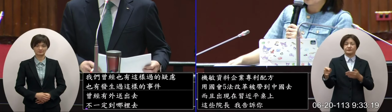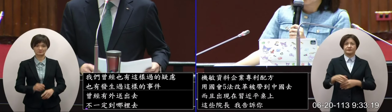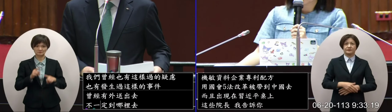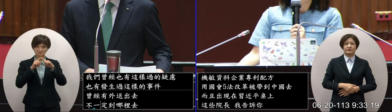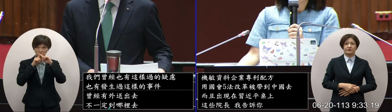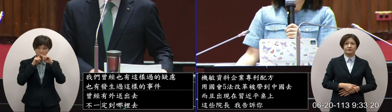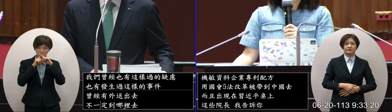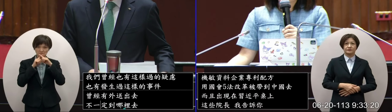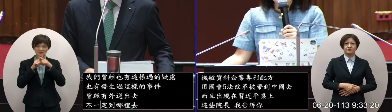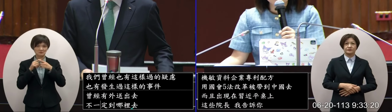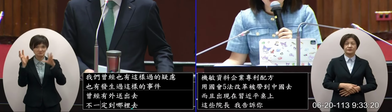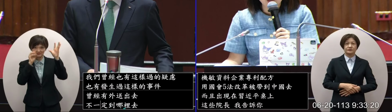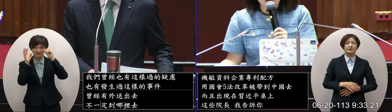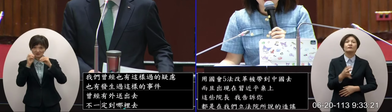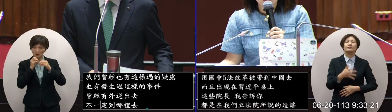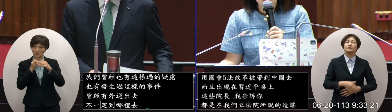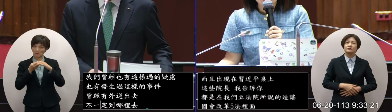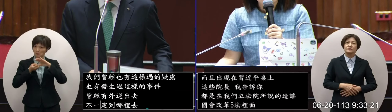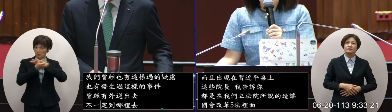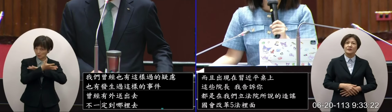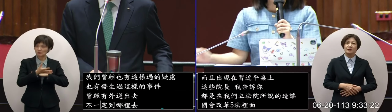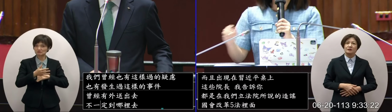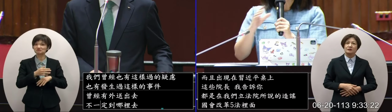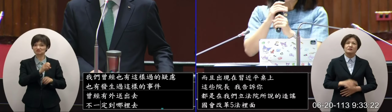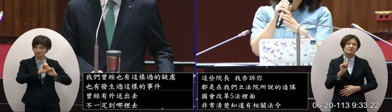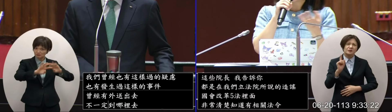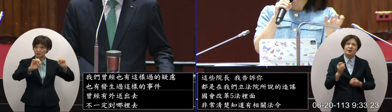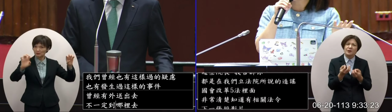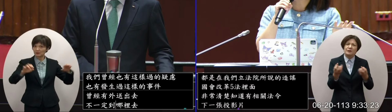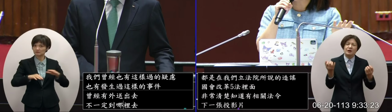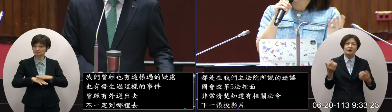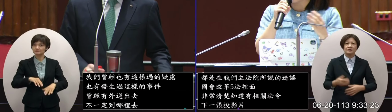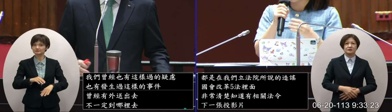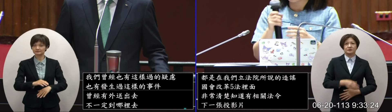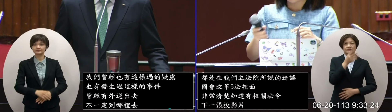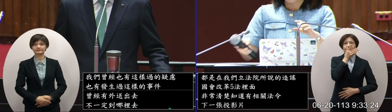能被散播出去的。 被什么？ 被散播出去。 被散播出去，要谁散？